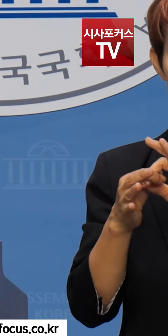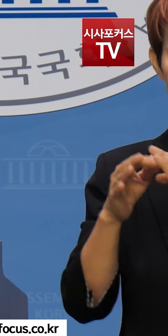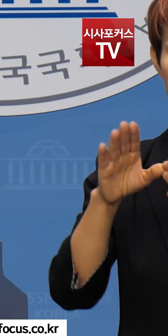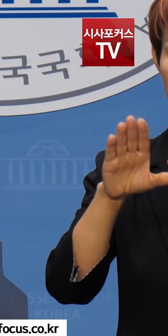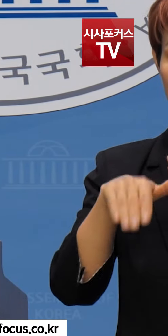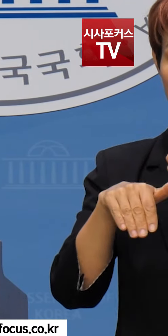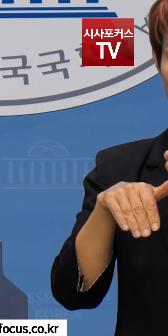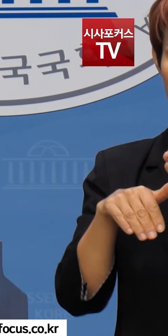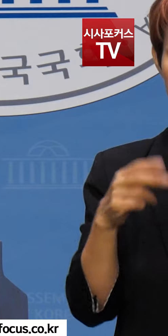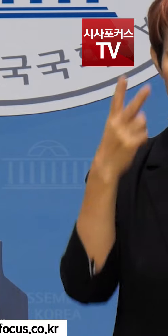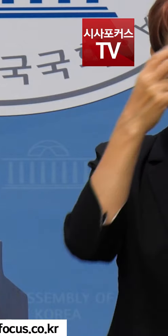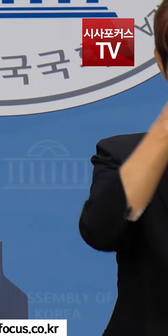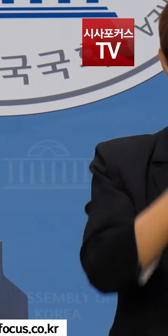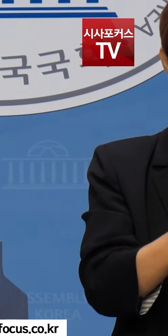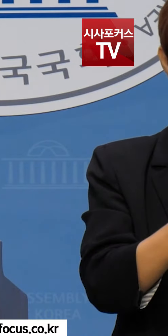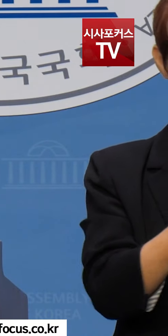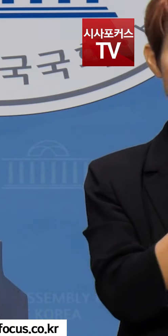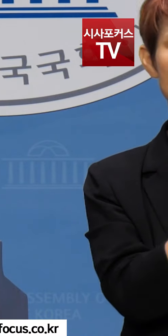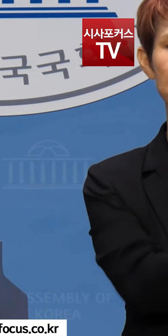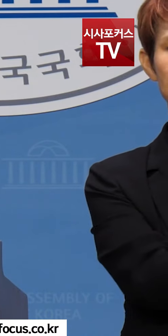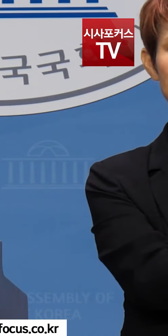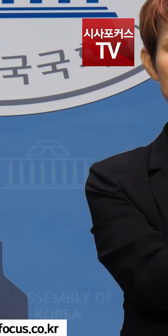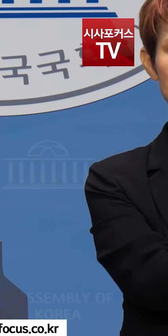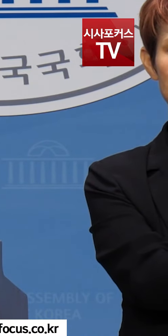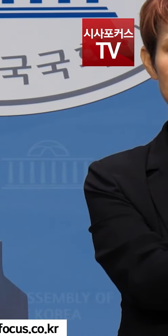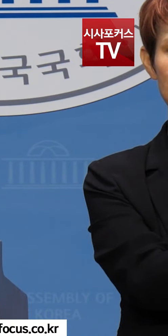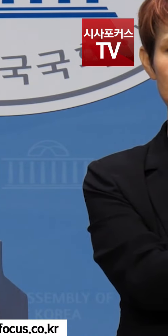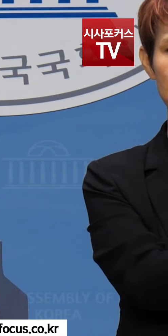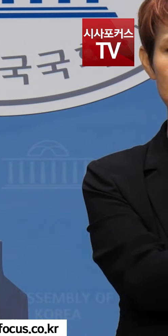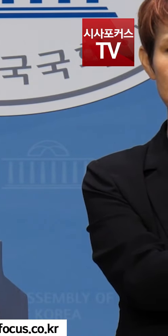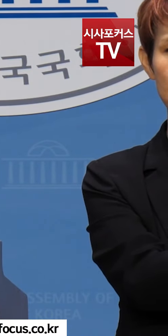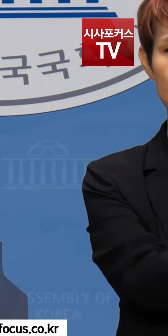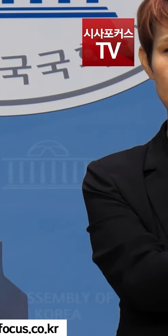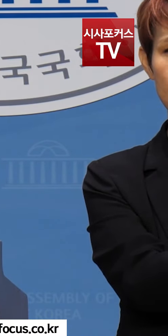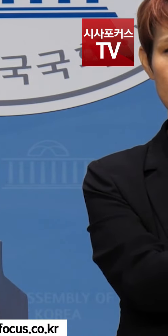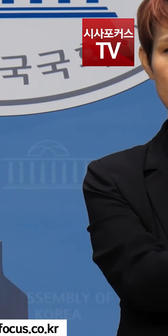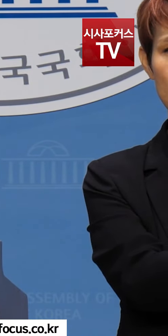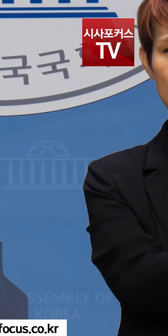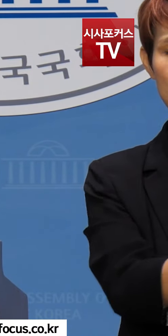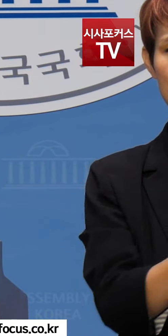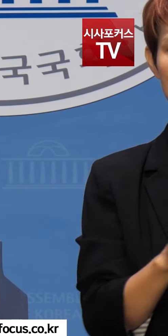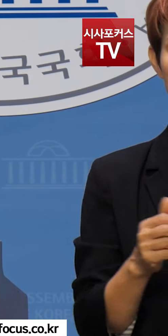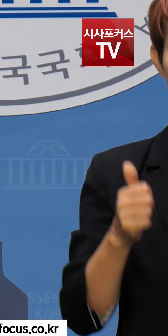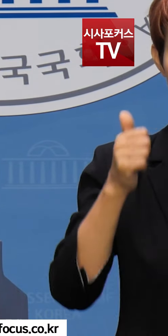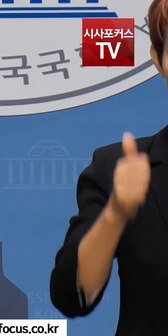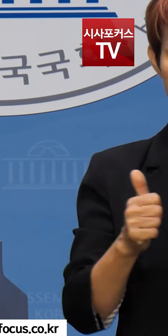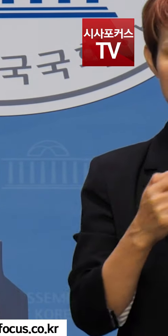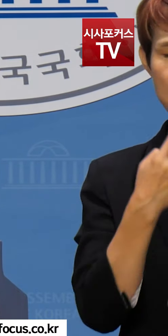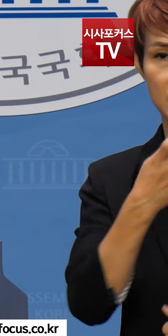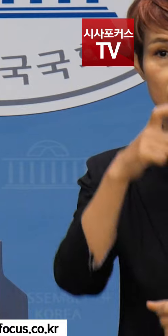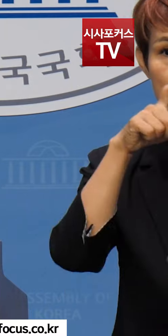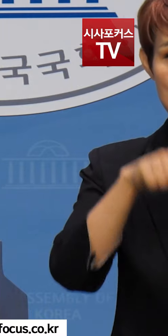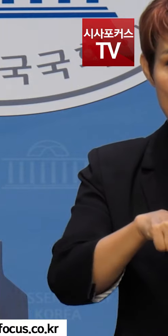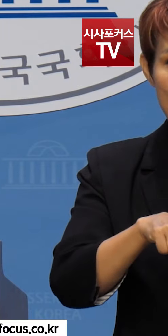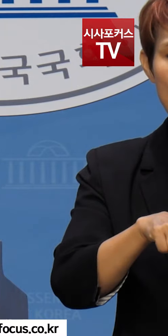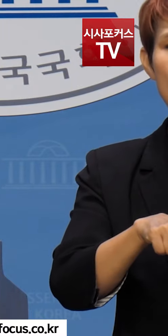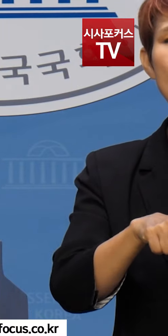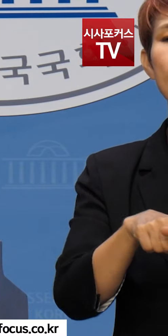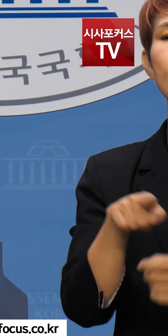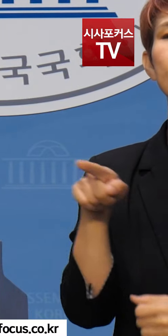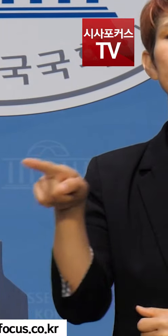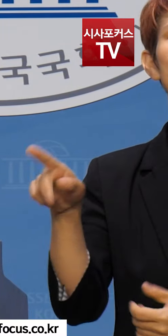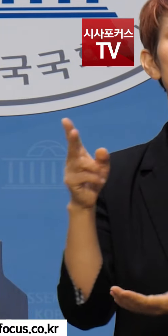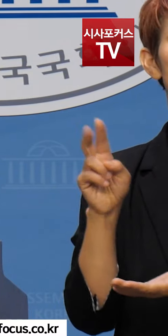과정에서 검사들의 손발을 묶고 더 나아가 판사까지 겁박하려는 방탄용